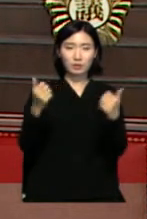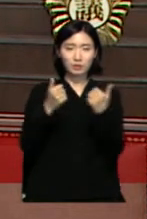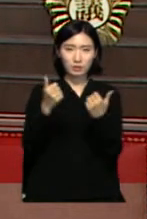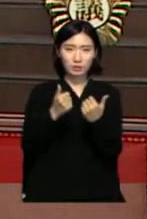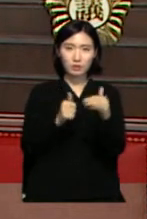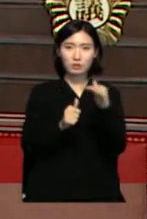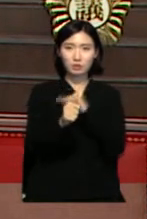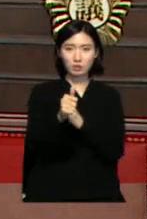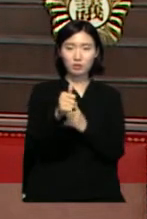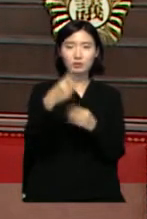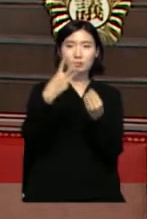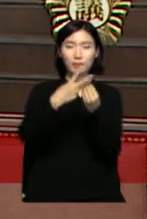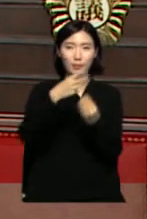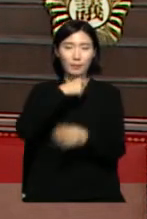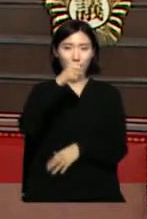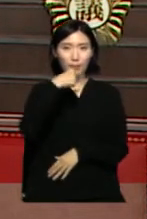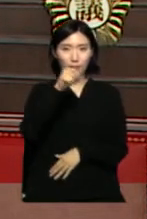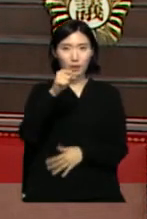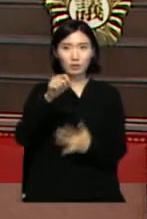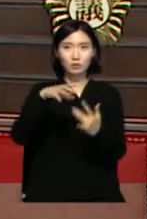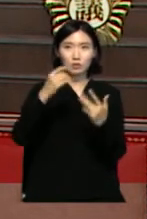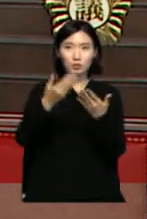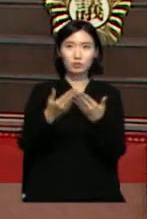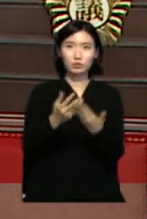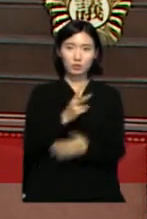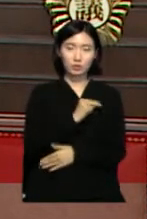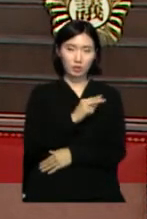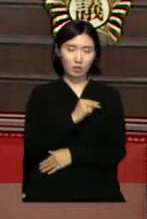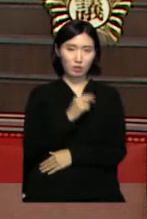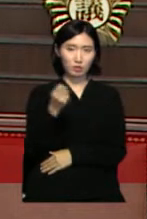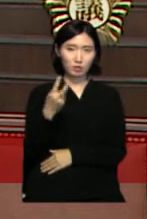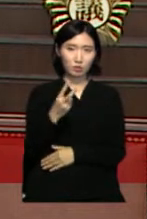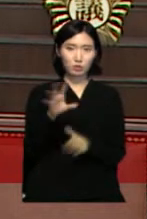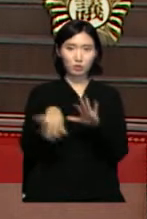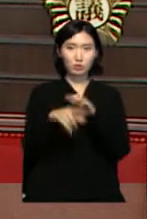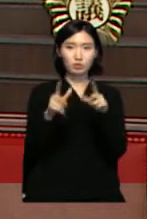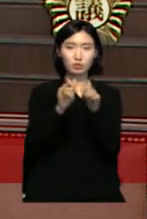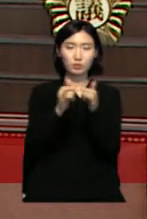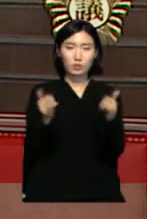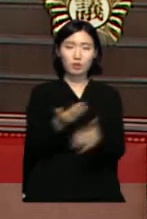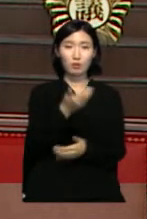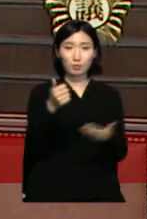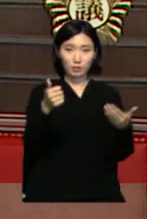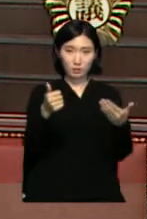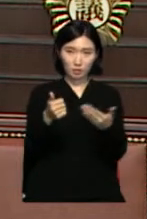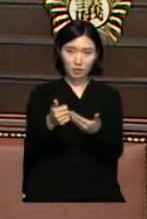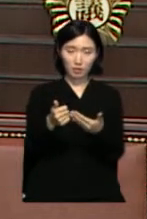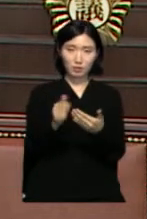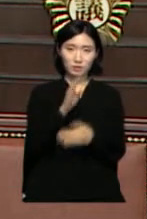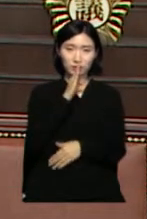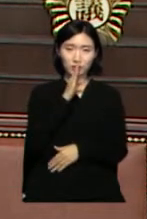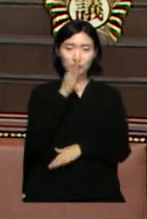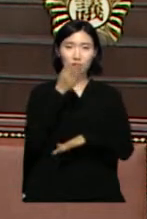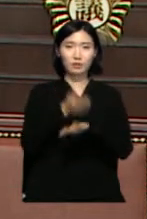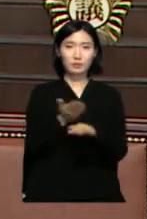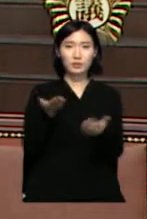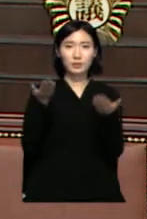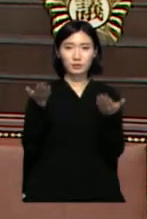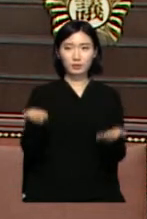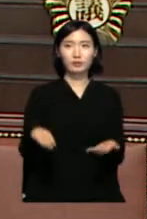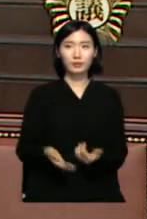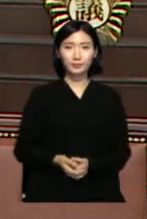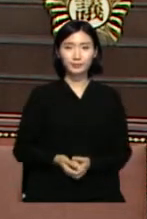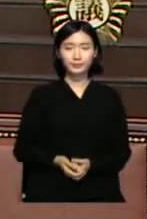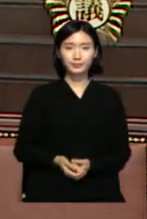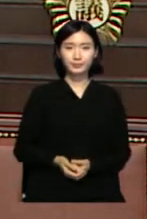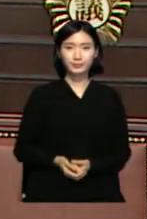3번씩이나 당선시켜 주신 의원님들과 종로 구민 여러분께 진심으로 감사한